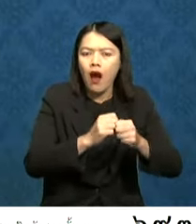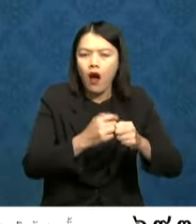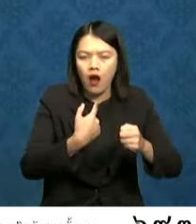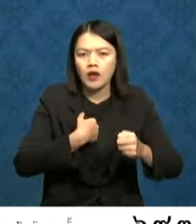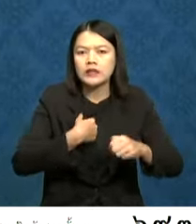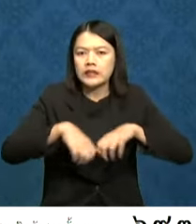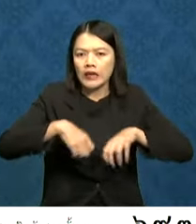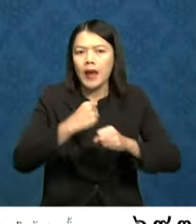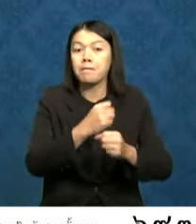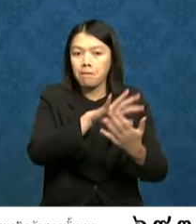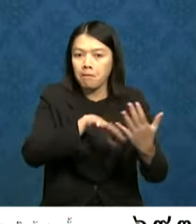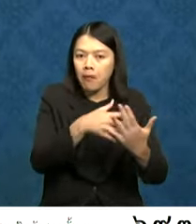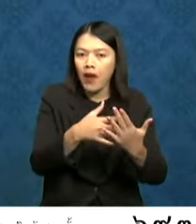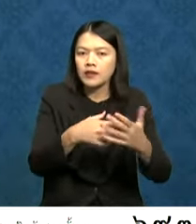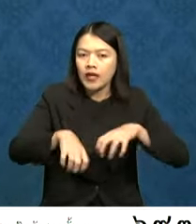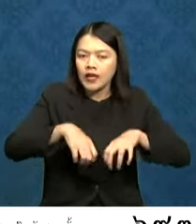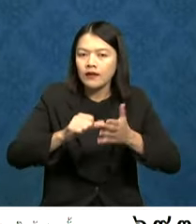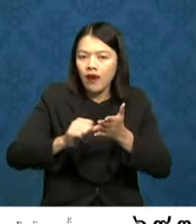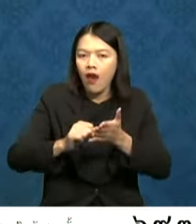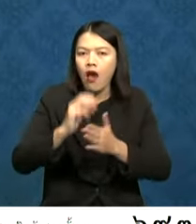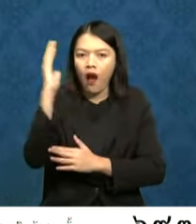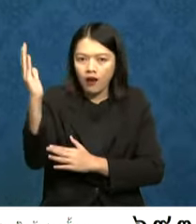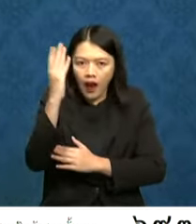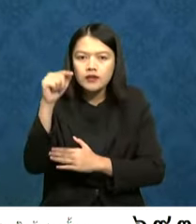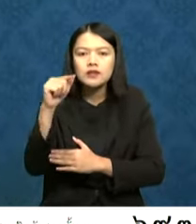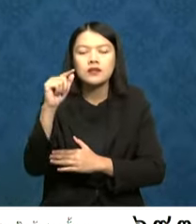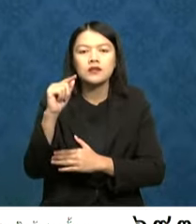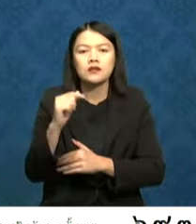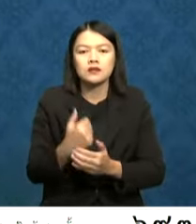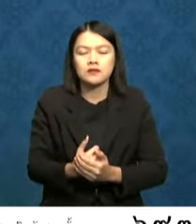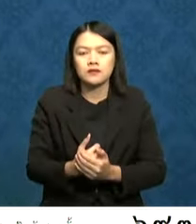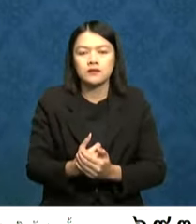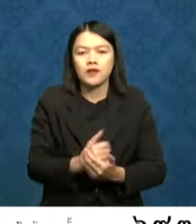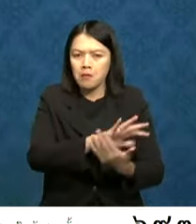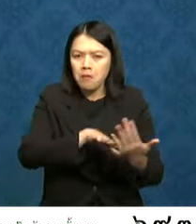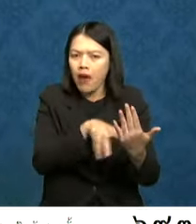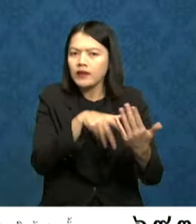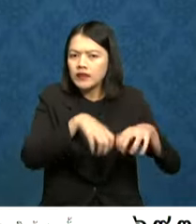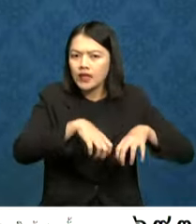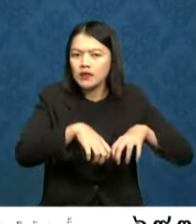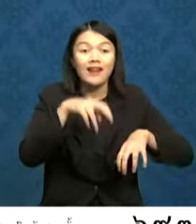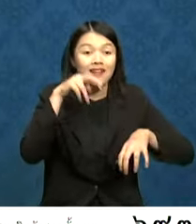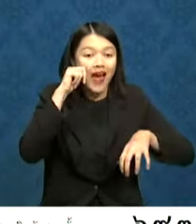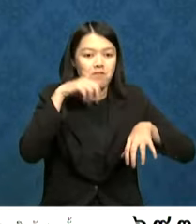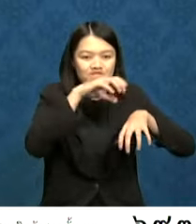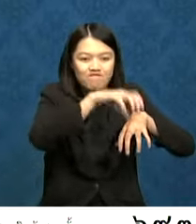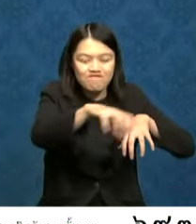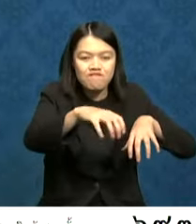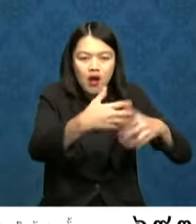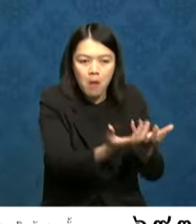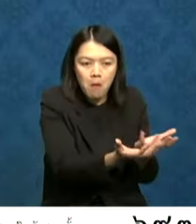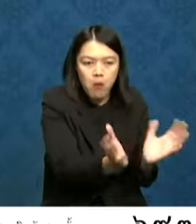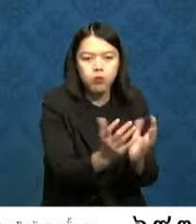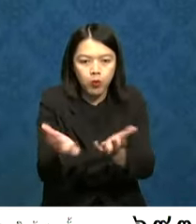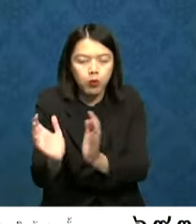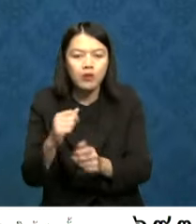ด้วยการจัดทำแผนการรับมือกับการเปลี่ยนแปลงสภาพภูมิอากาศหรือ adaptation planครับกระจายแหล่งน้ำในภาคชนบททั้งน้ำปรับ